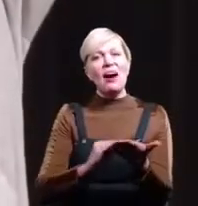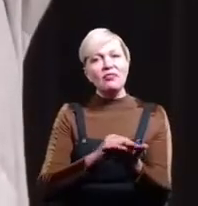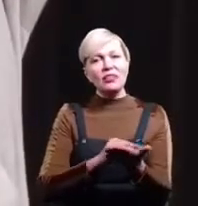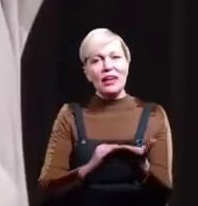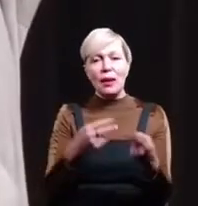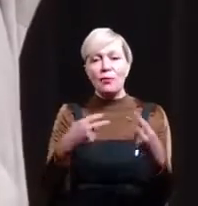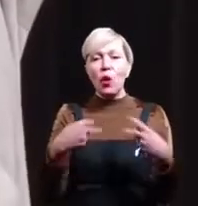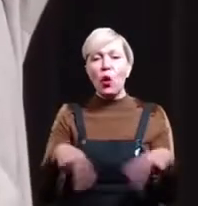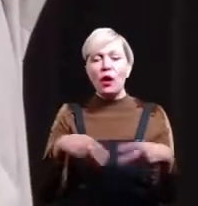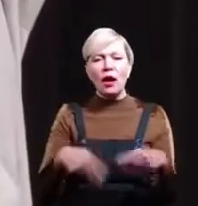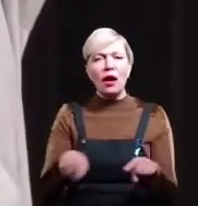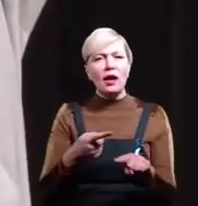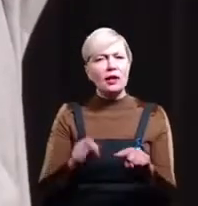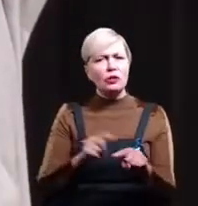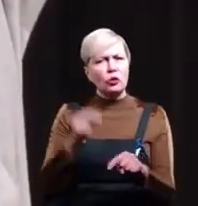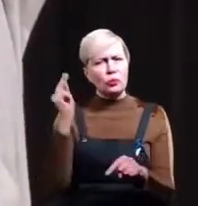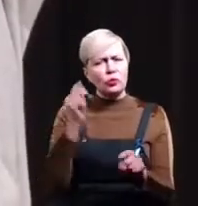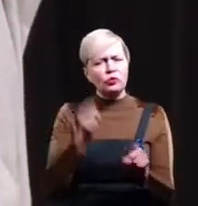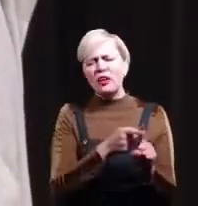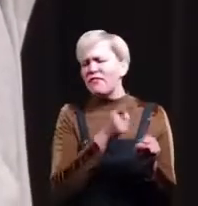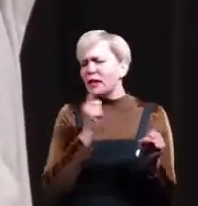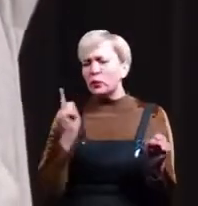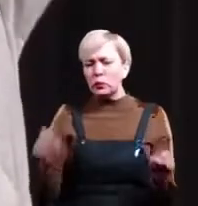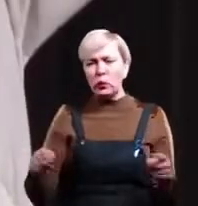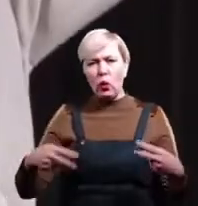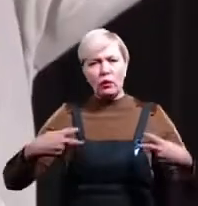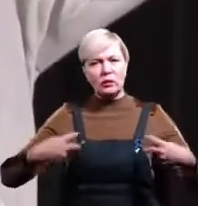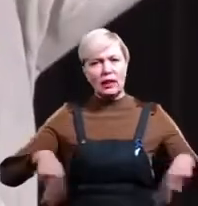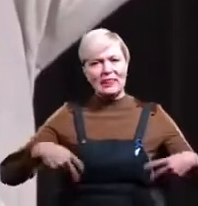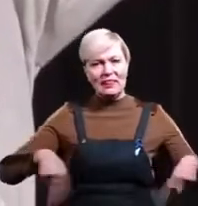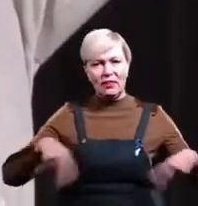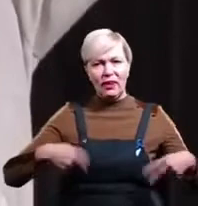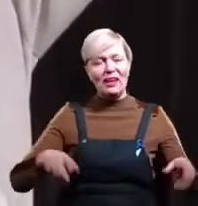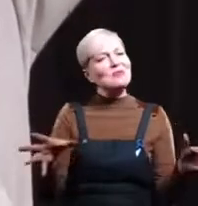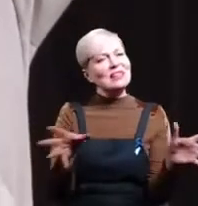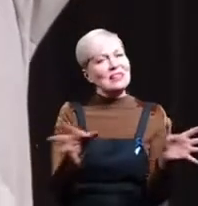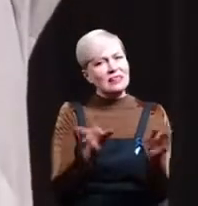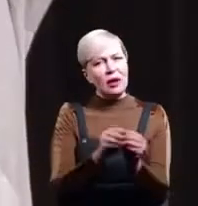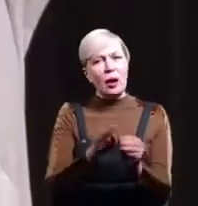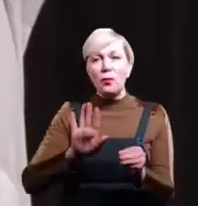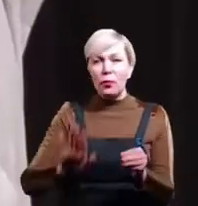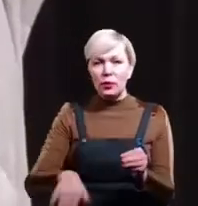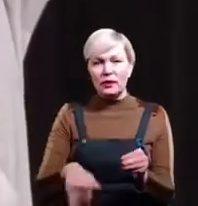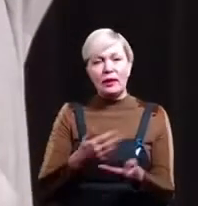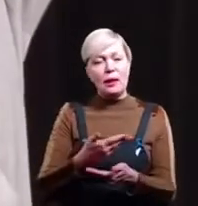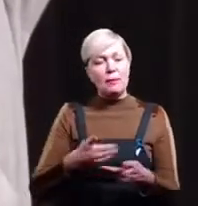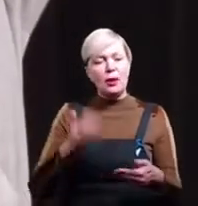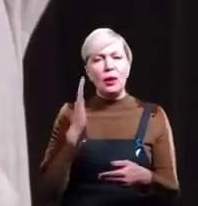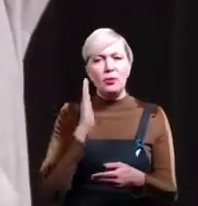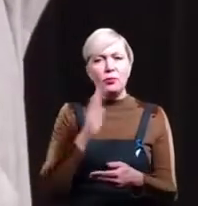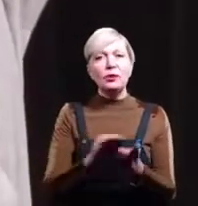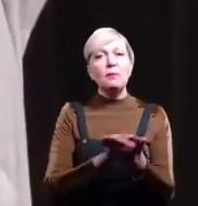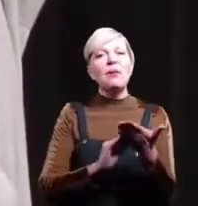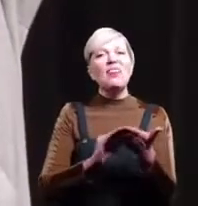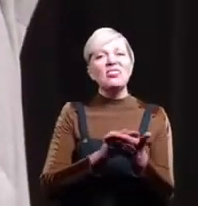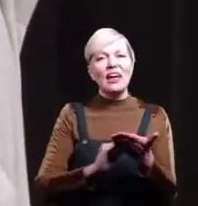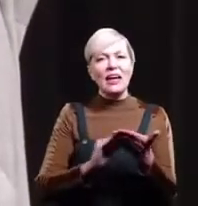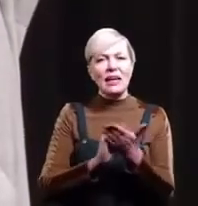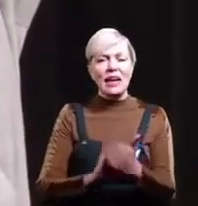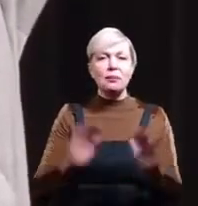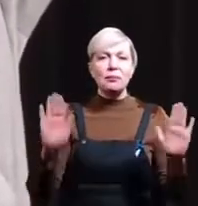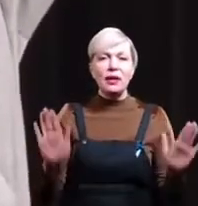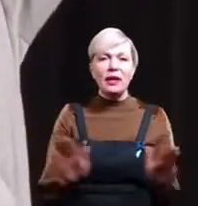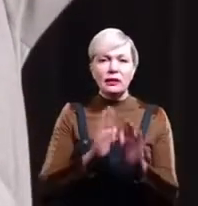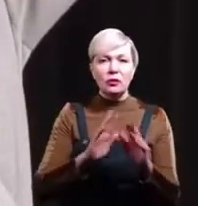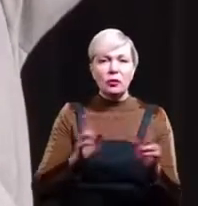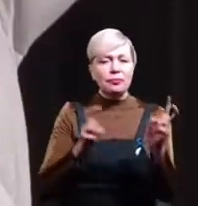хореографию, которую мы учили, весь кусок танцевальный вместе с вами. После мы будем повторять песню и